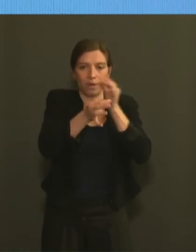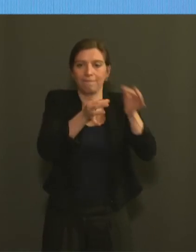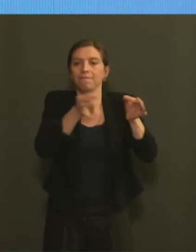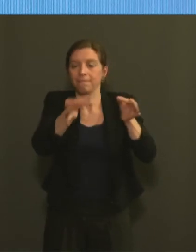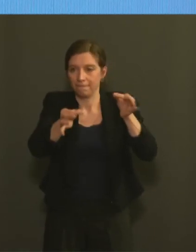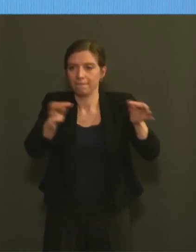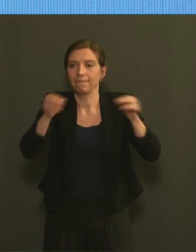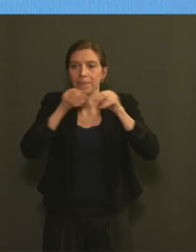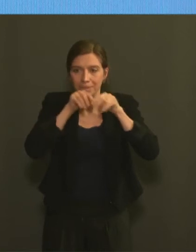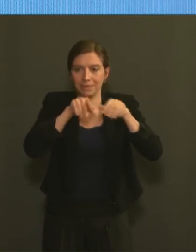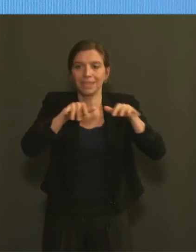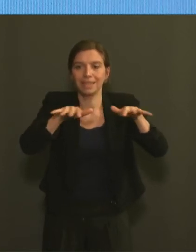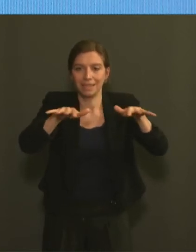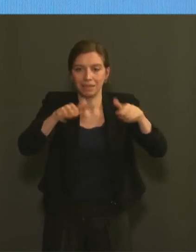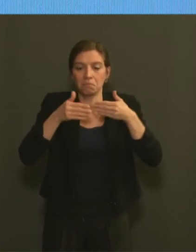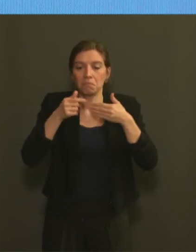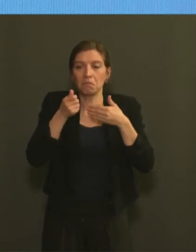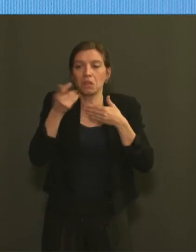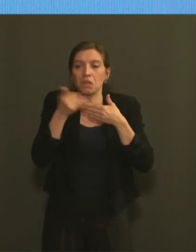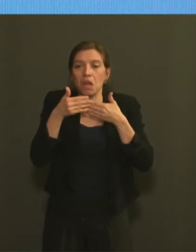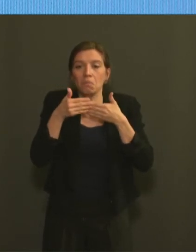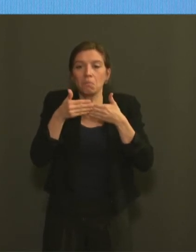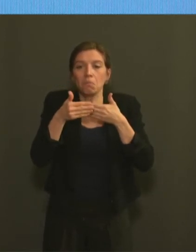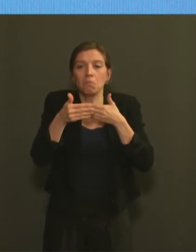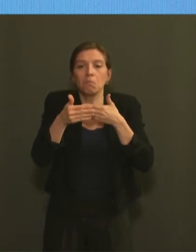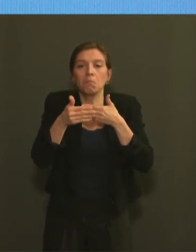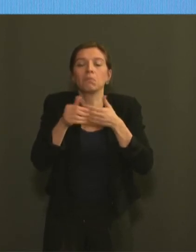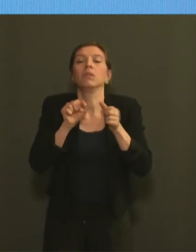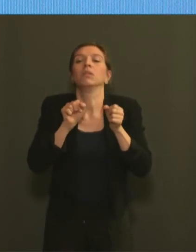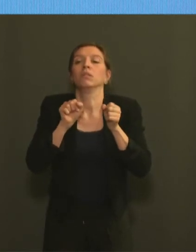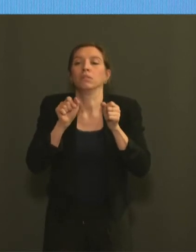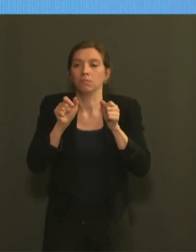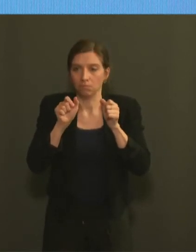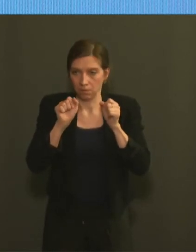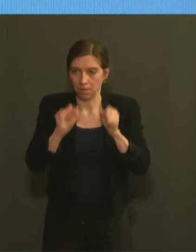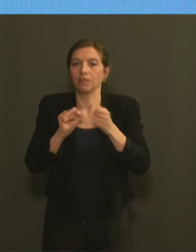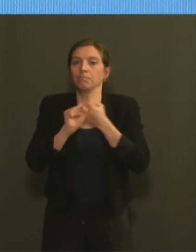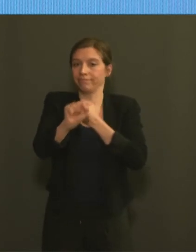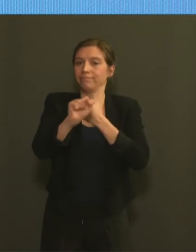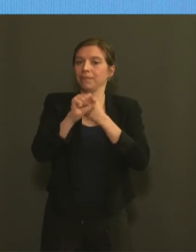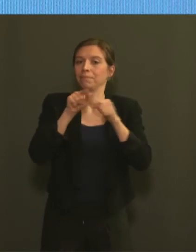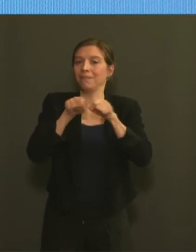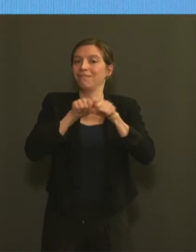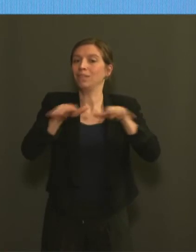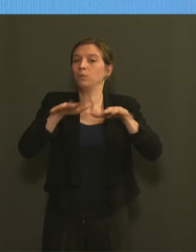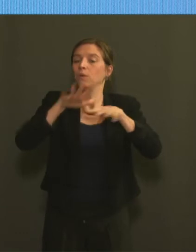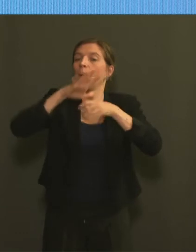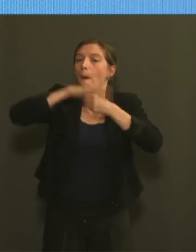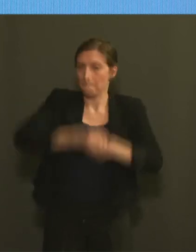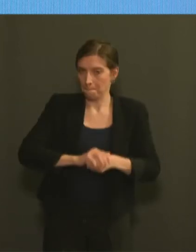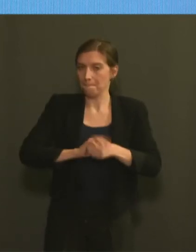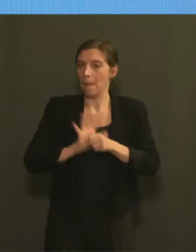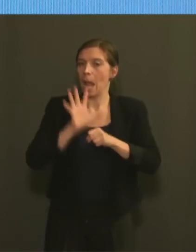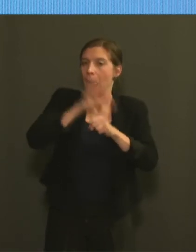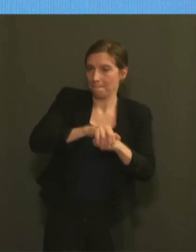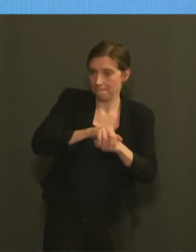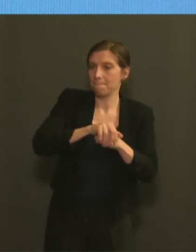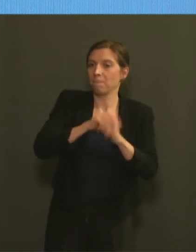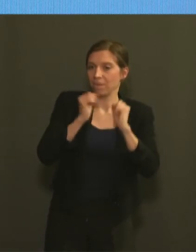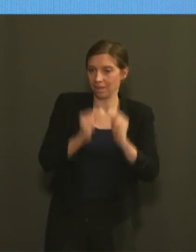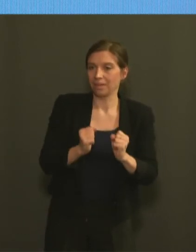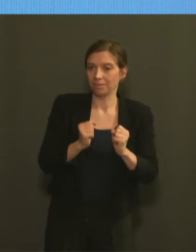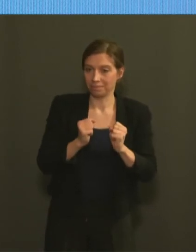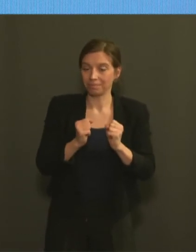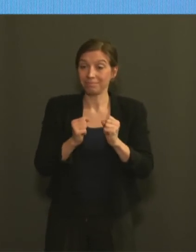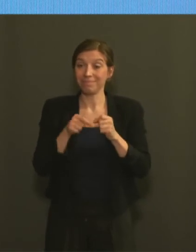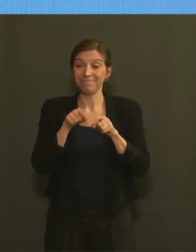immunitaire est mineur et sponsors ou notre fils est bloqué au stade arc the king mort aux côtés de nathalie